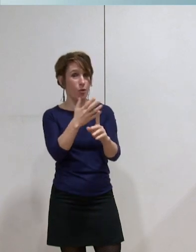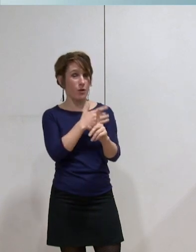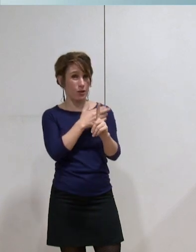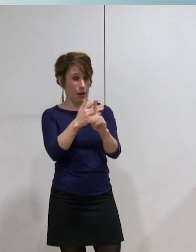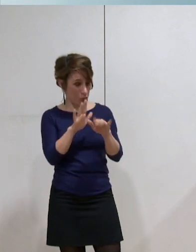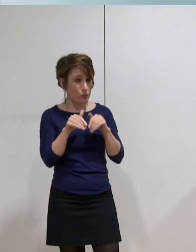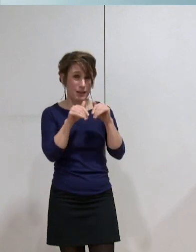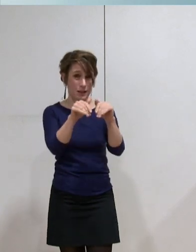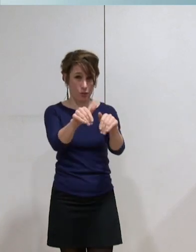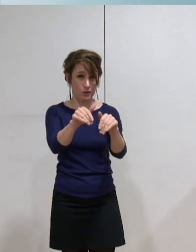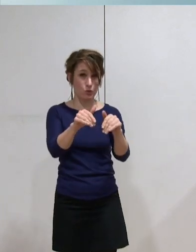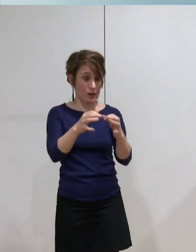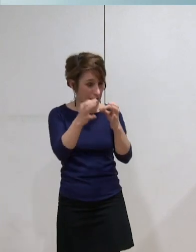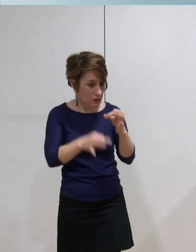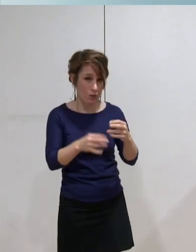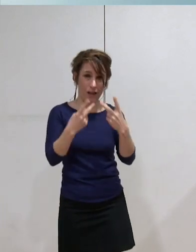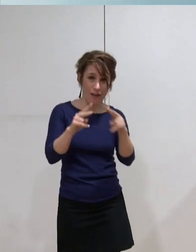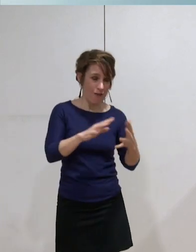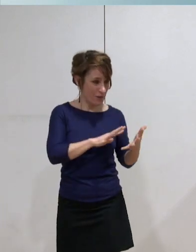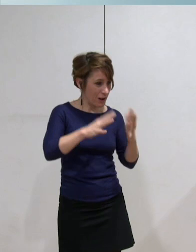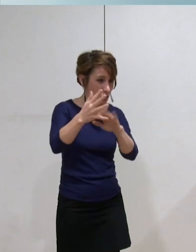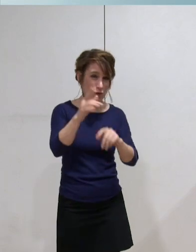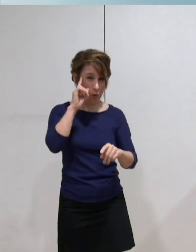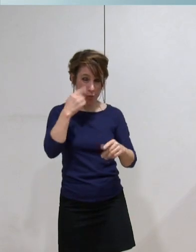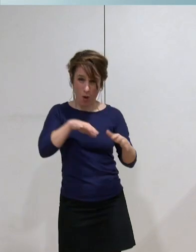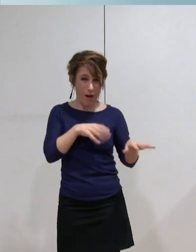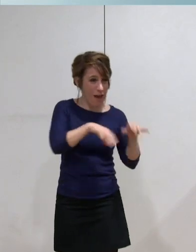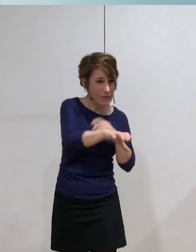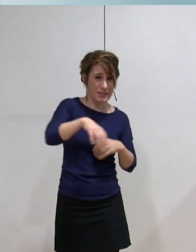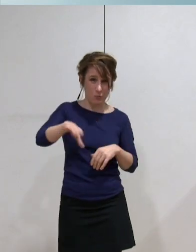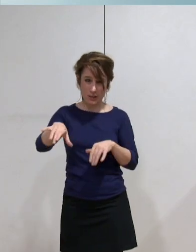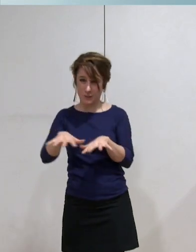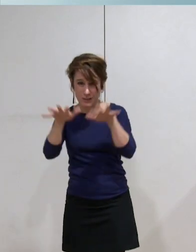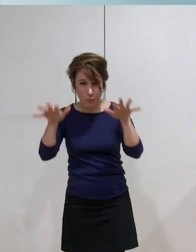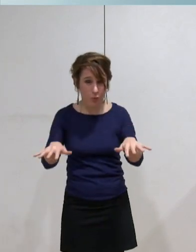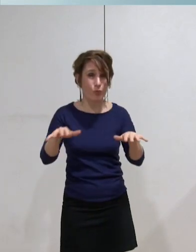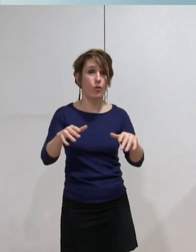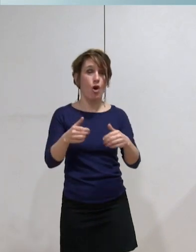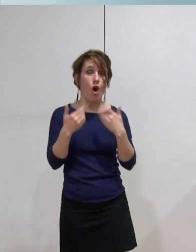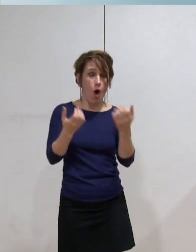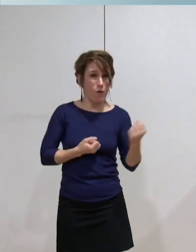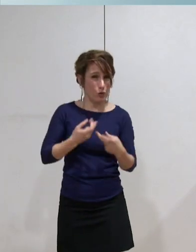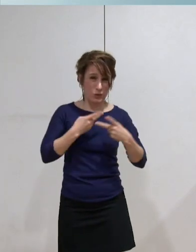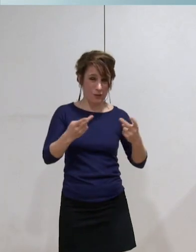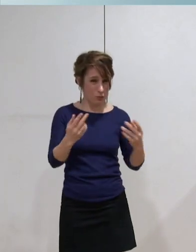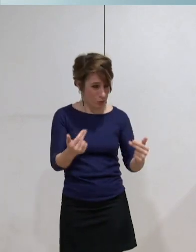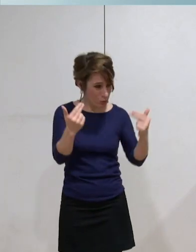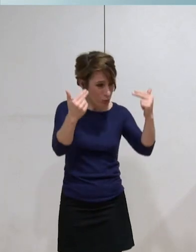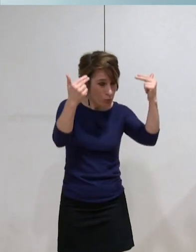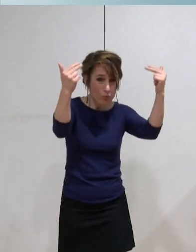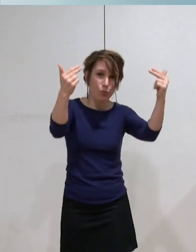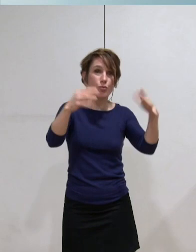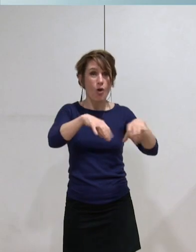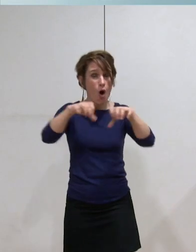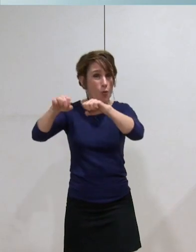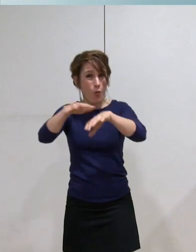a continué de transformer la ville qui a continué à améliorer l'offre de service public et à soutenir l'emploi local alors qu'en seulement